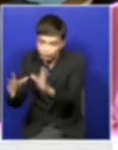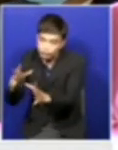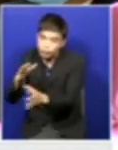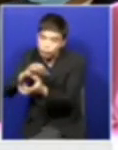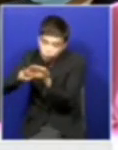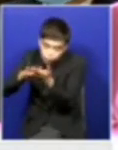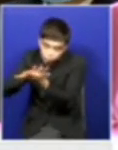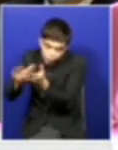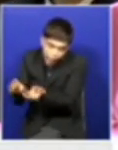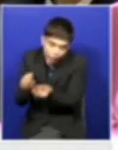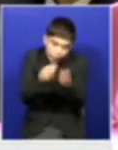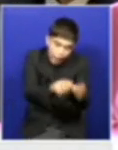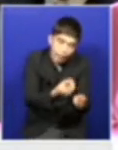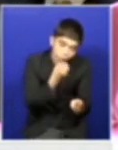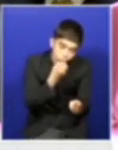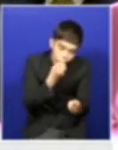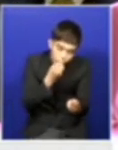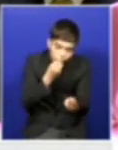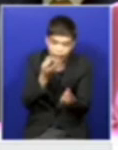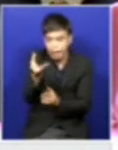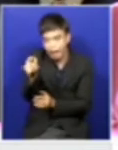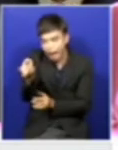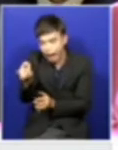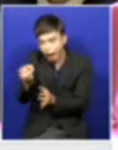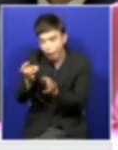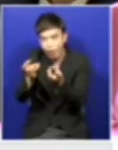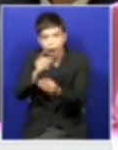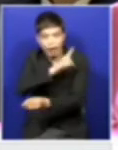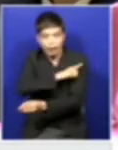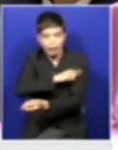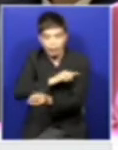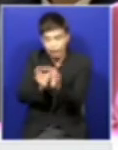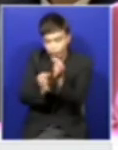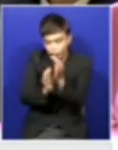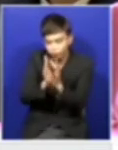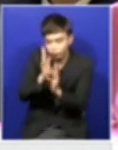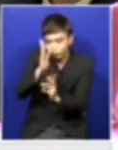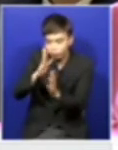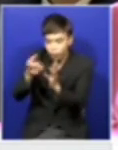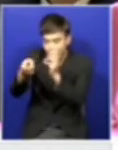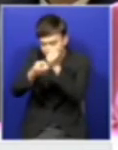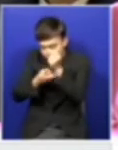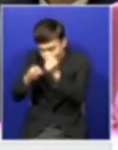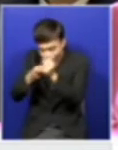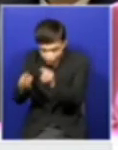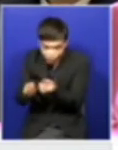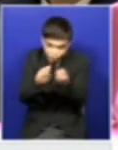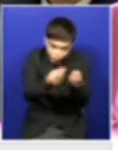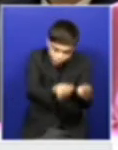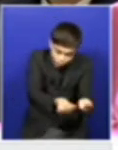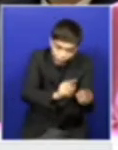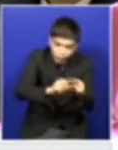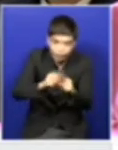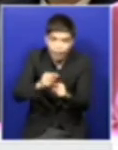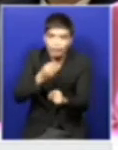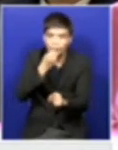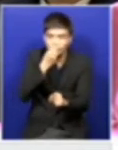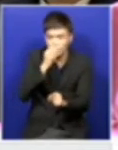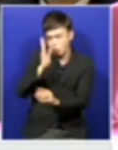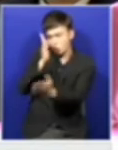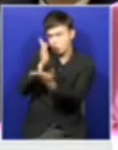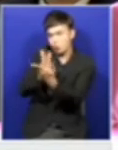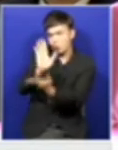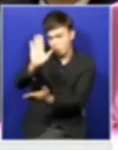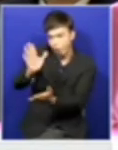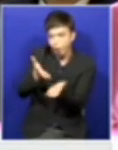เหลืองมีสั่งข้าวมีฟางครับวันนี้หยุดซื้อครับเรือดำน้ำหยุดซื้อรถถังครับเอามาซื้อเครื่องอั